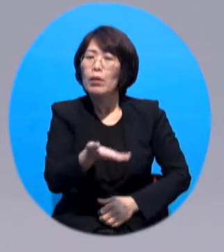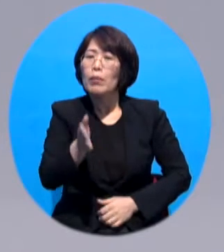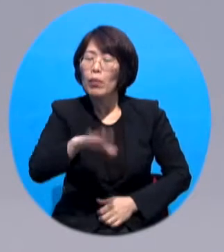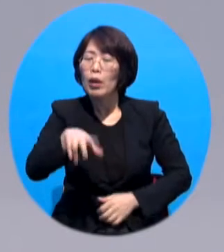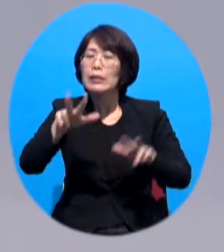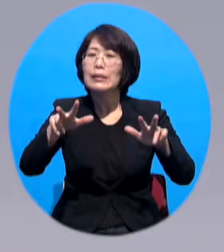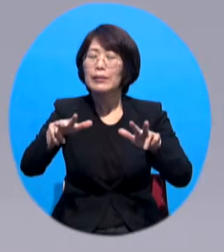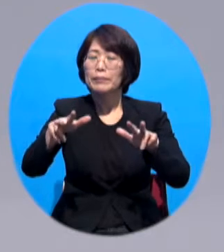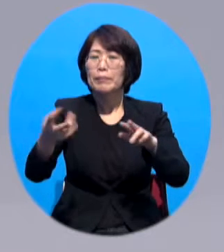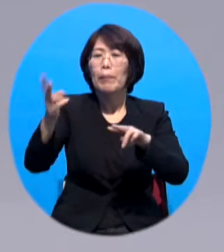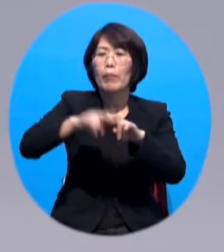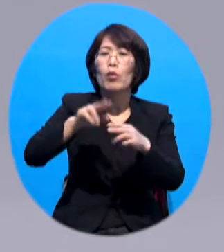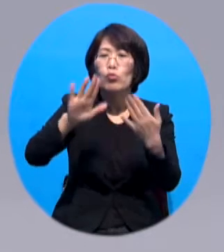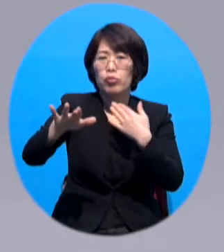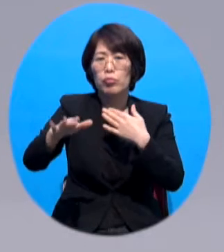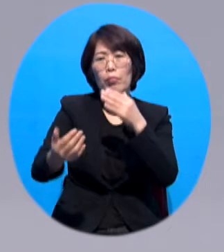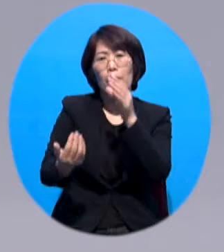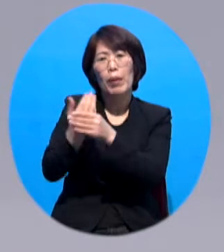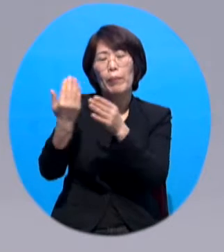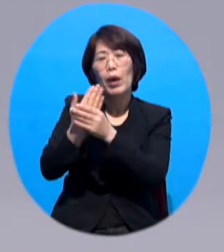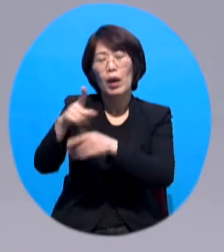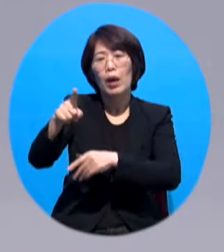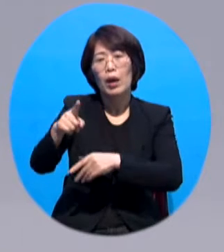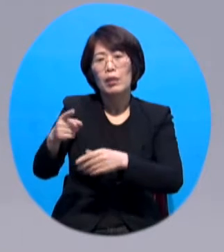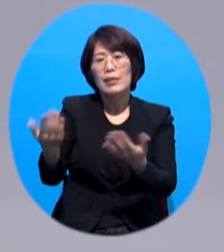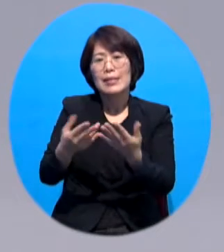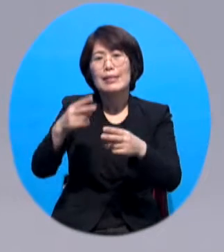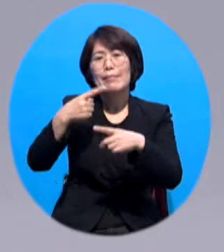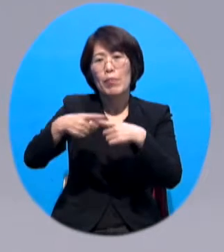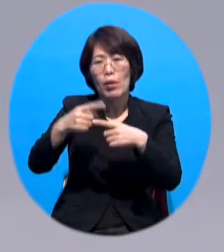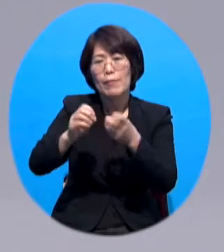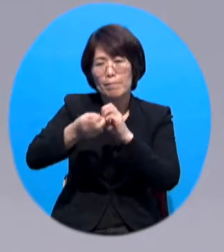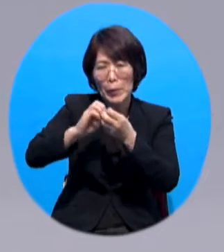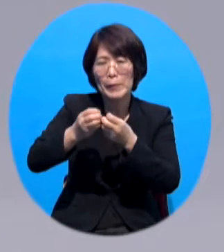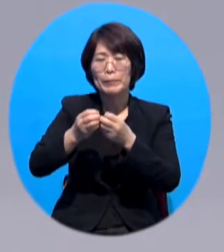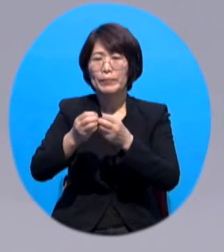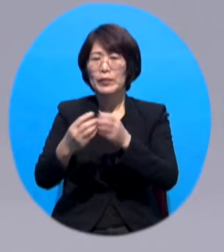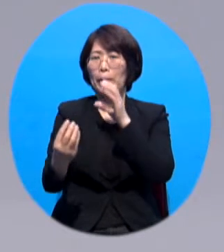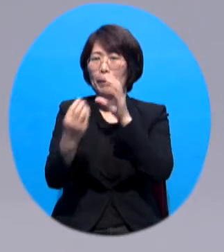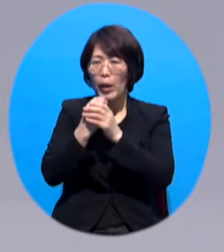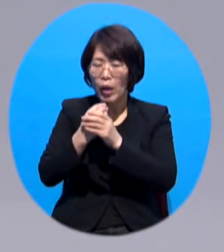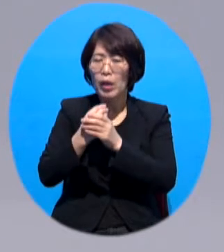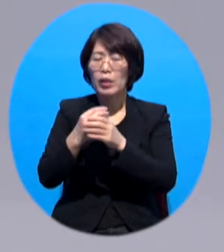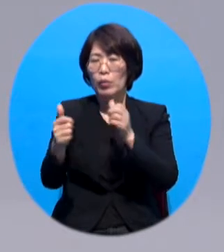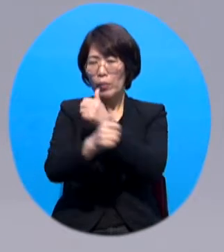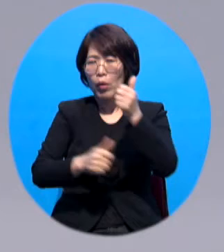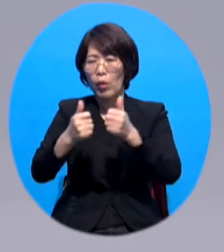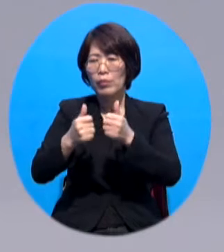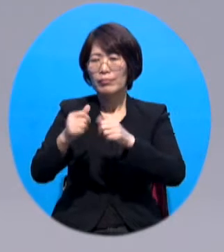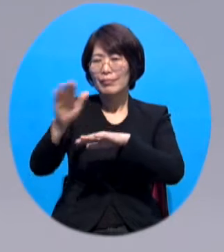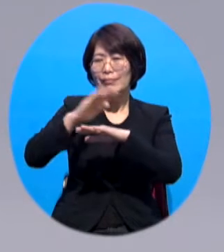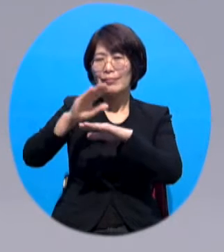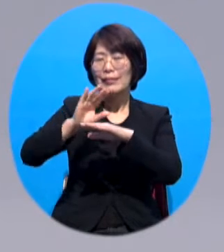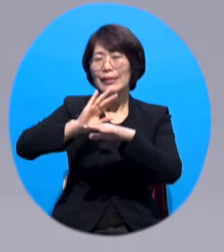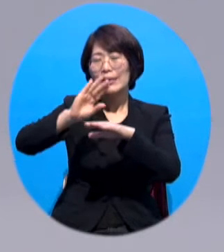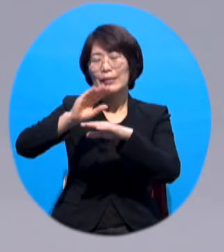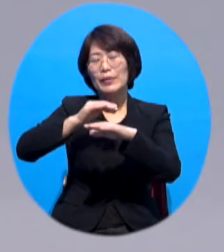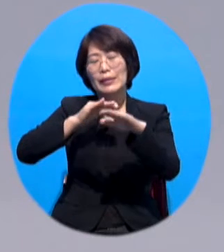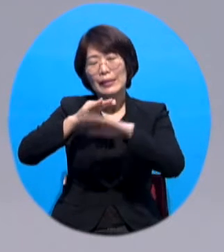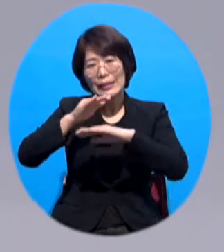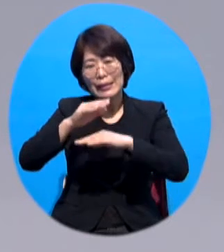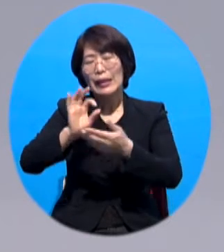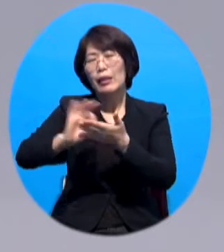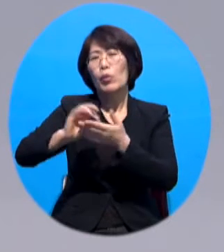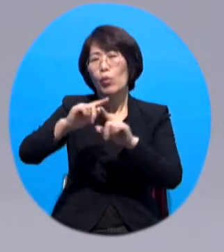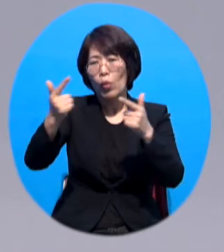교육감 제직 때에 일어난 금 평 저자 뇌물 황제의 전 이런 검찰고발 등 은 어떻게